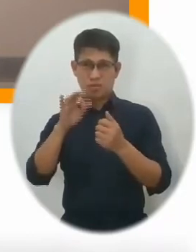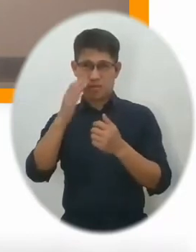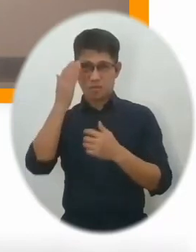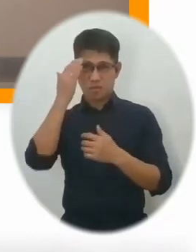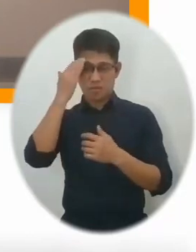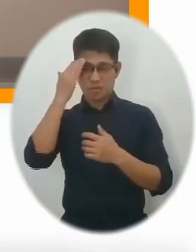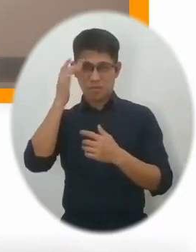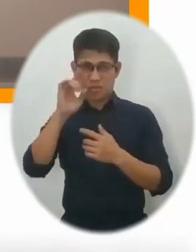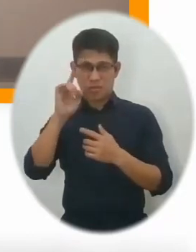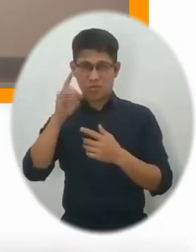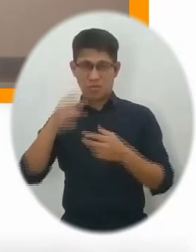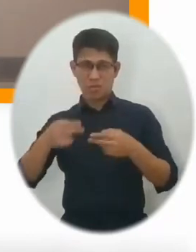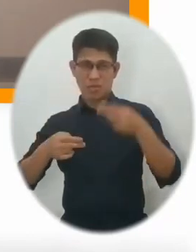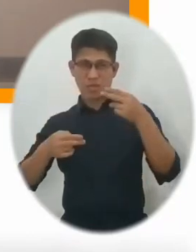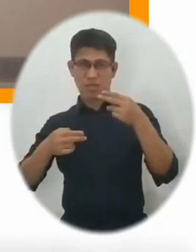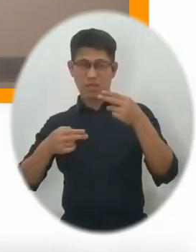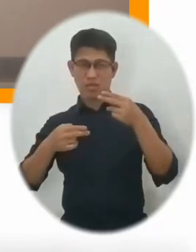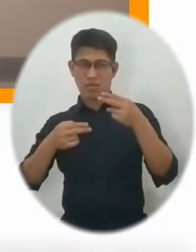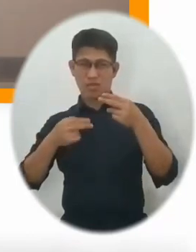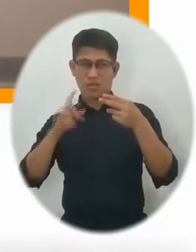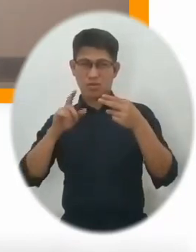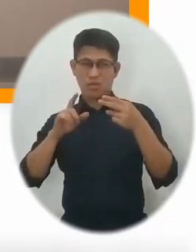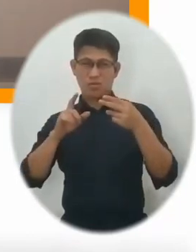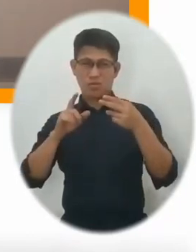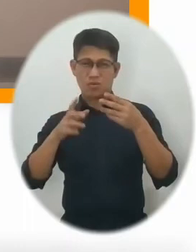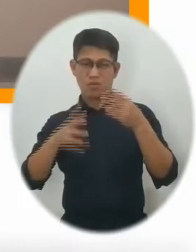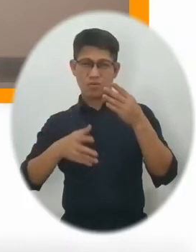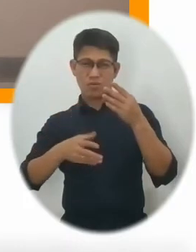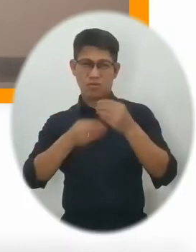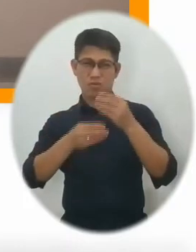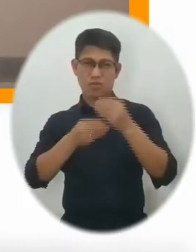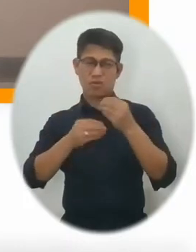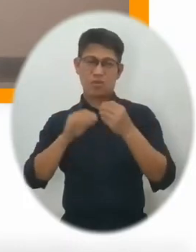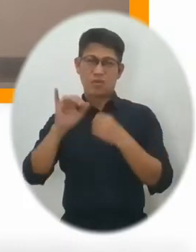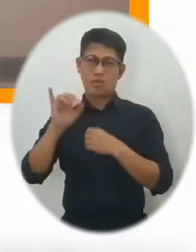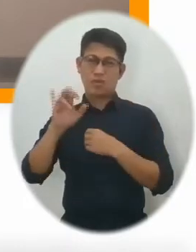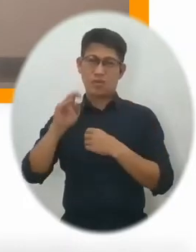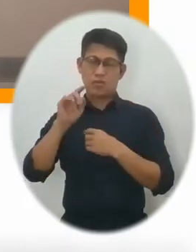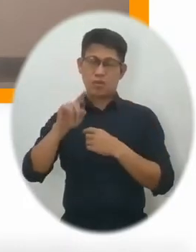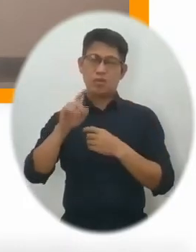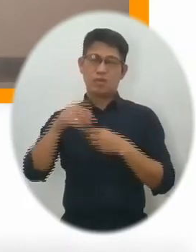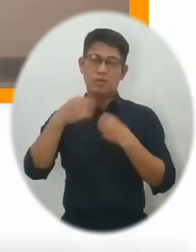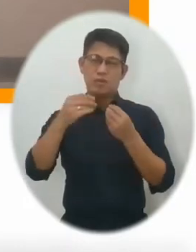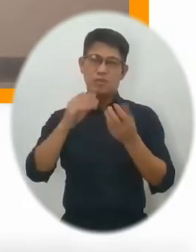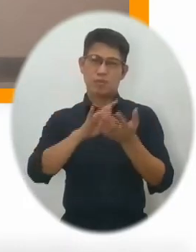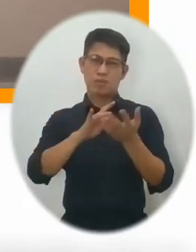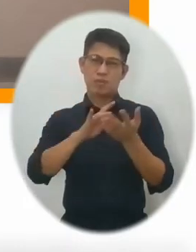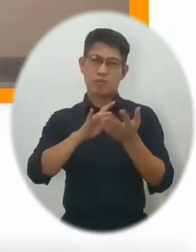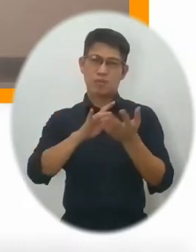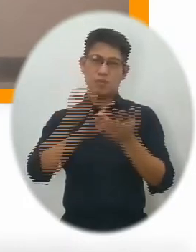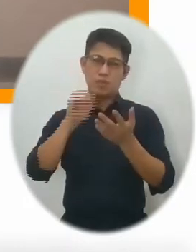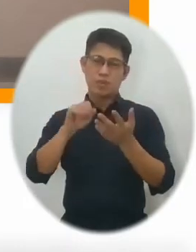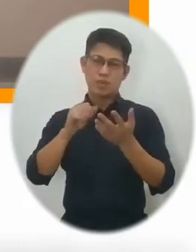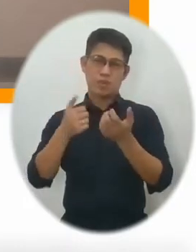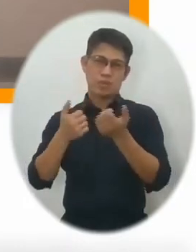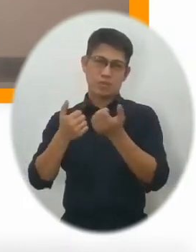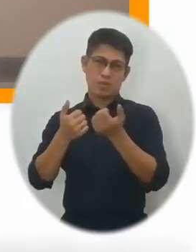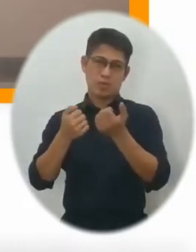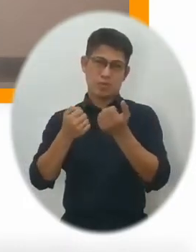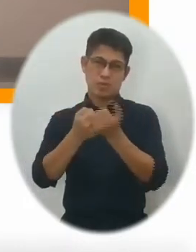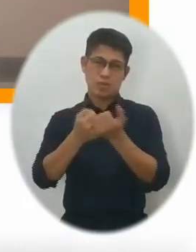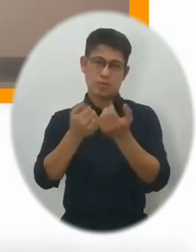kung malalaman natin kaagad na mataas na o madami ng bakal ang naiipon at mabigyan sila ng gamot